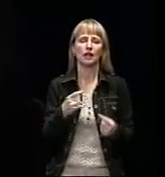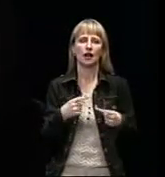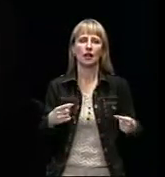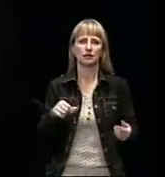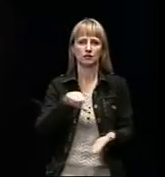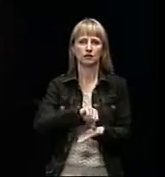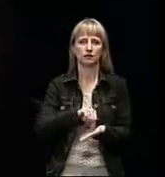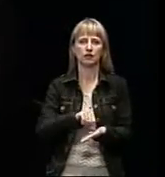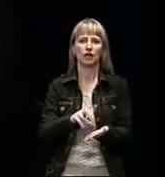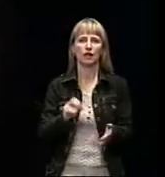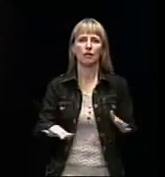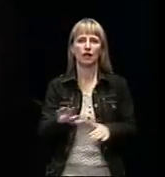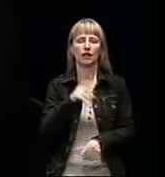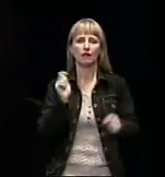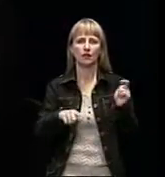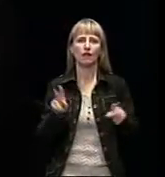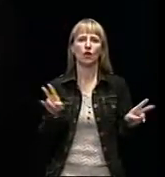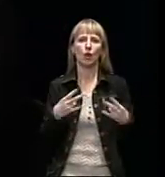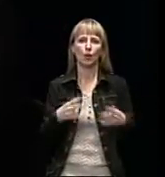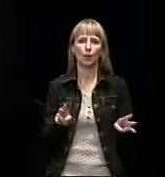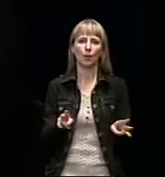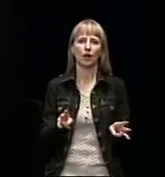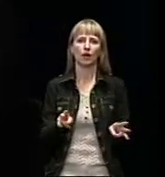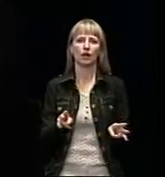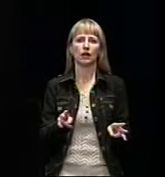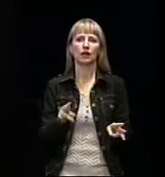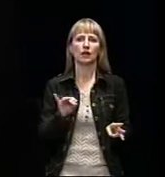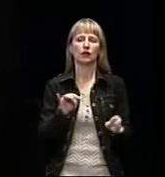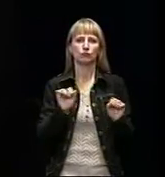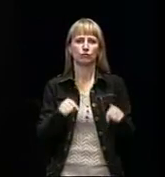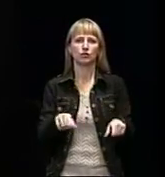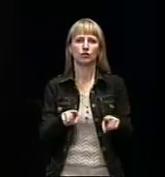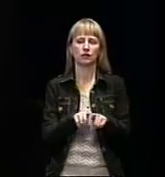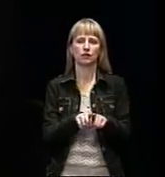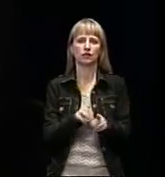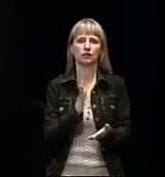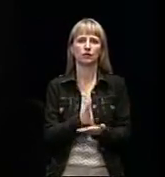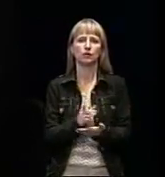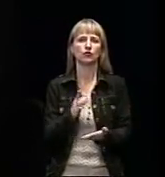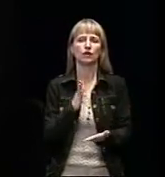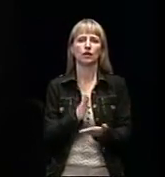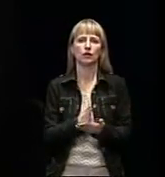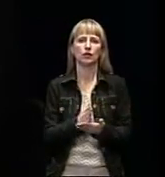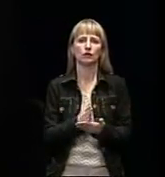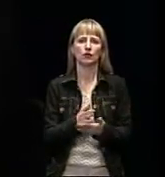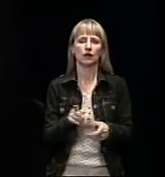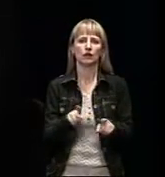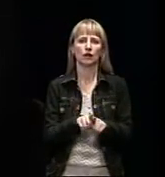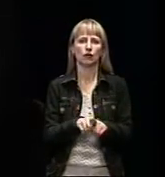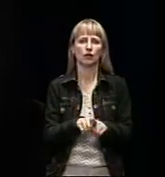концертных площадках, на фестивалях, в клубах. Ну, в общем, можно так подытожить, что имеем скорее такой андеграундный